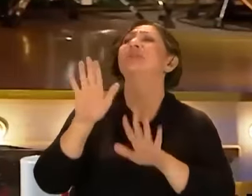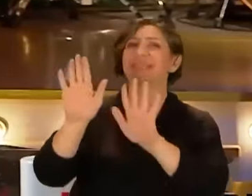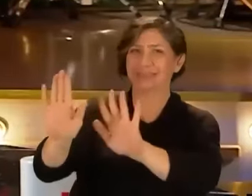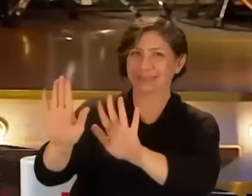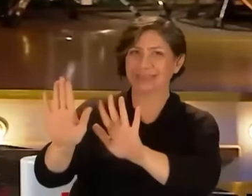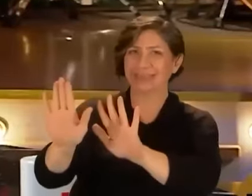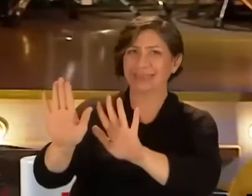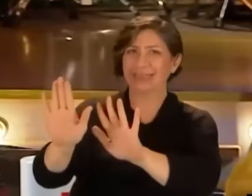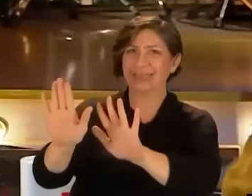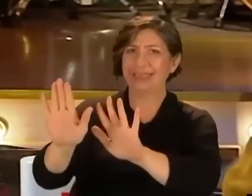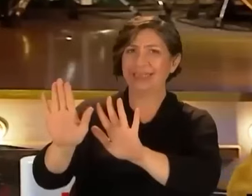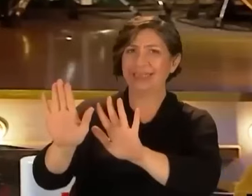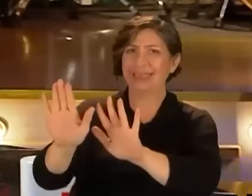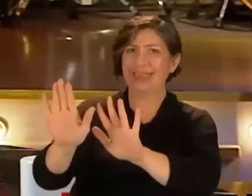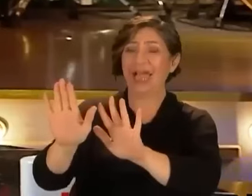söylemeyeceksin.